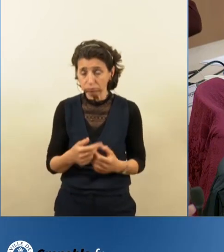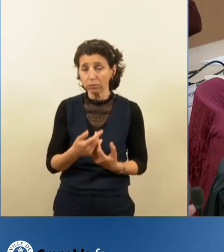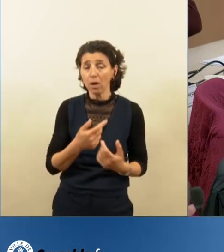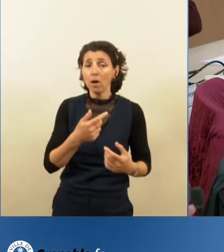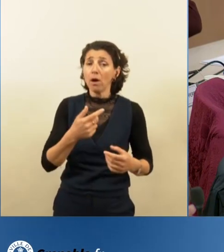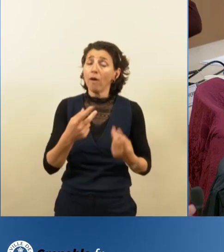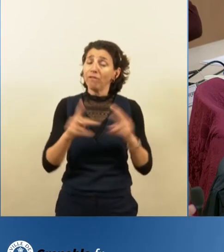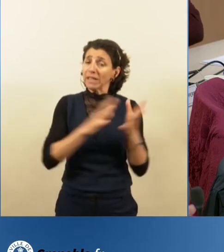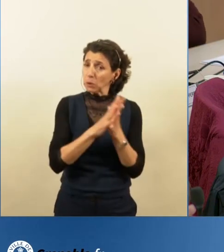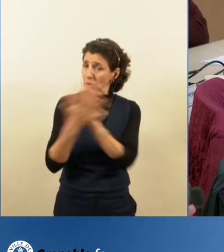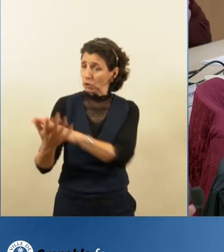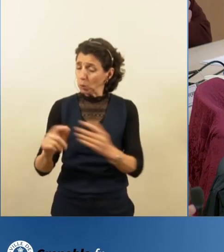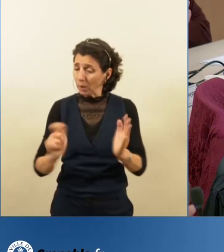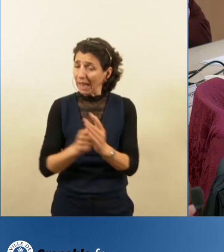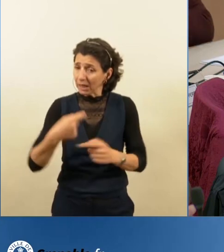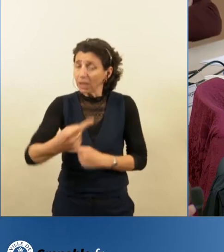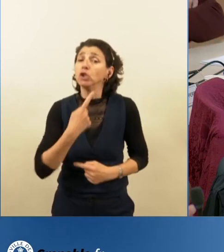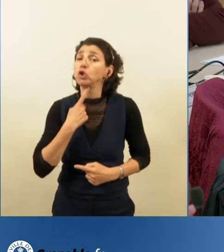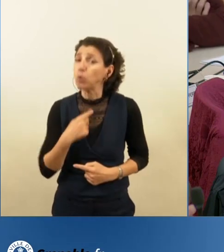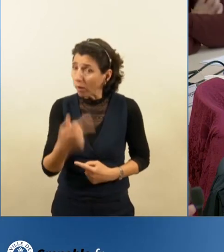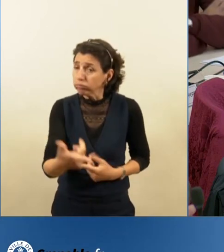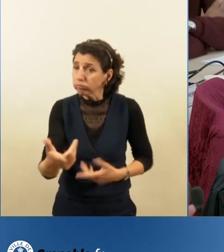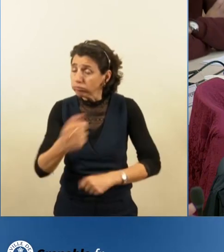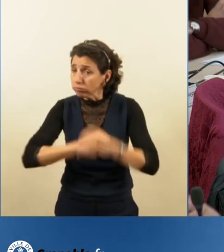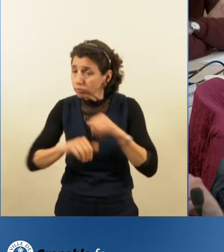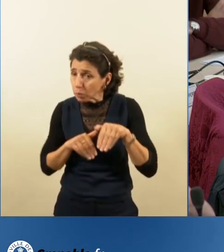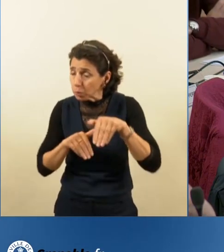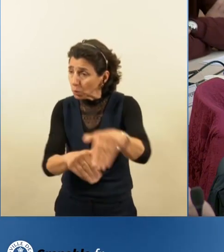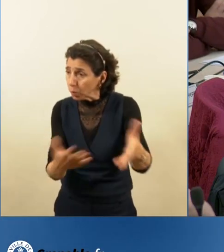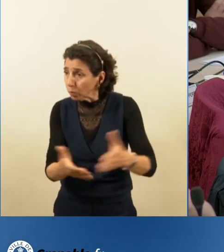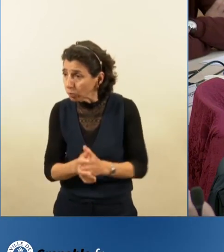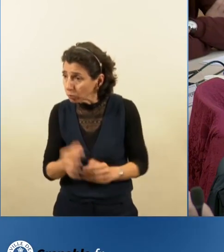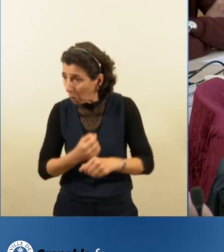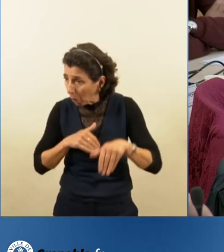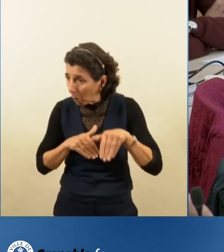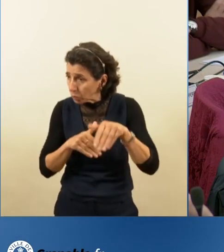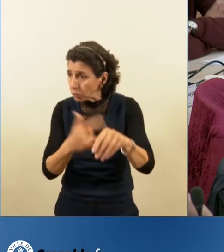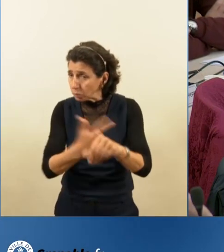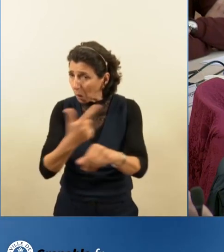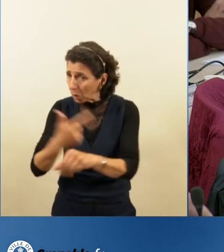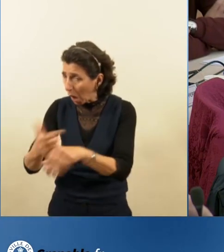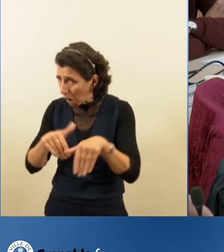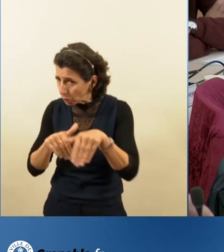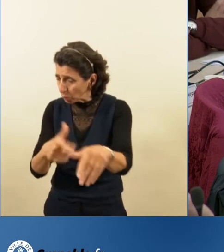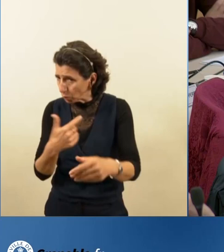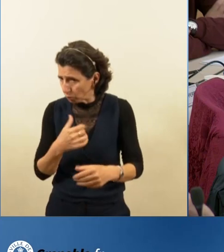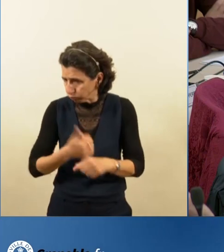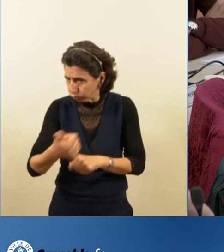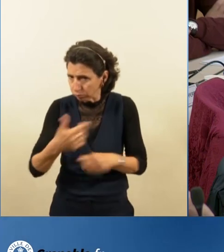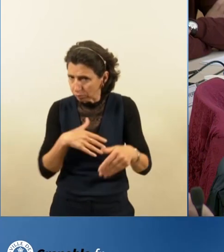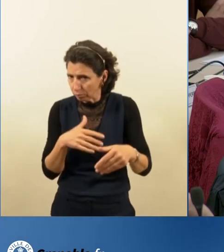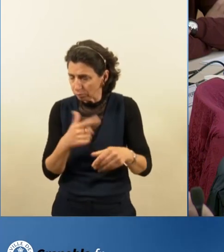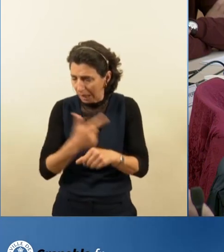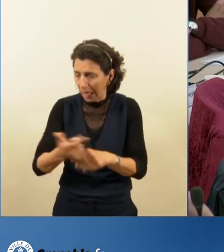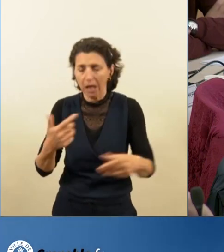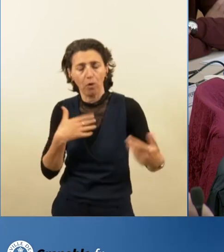pouvoir poursuivre le travail et d'ailleurs de nombreux réseaux d'acteurs je pense par exemple aux entreprises engagées